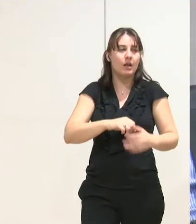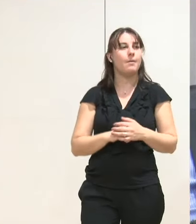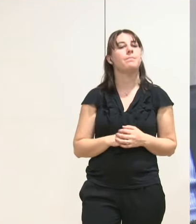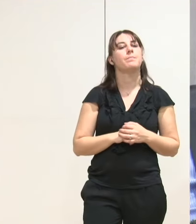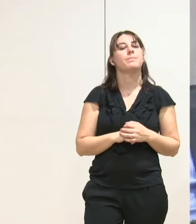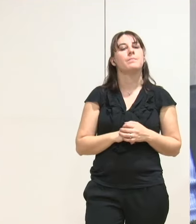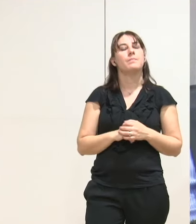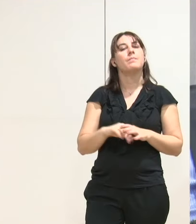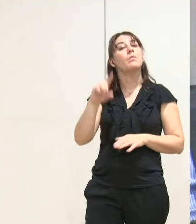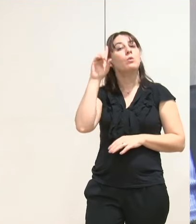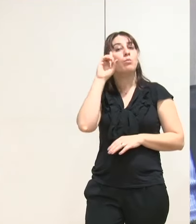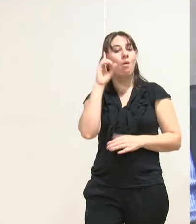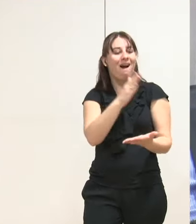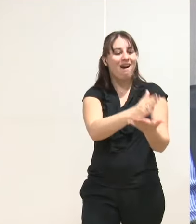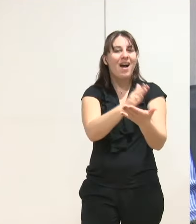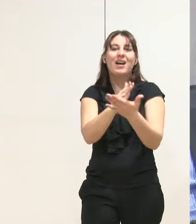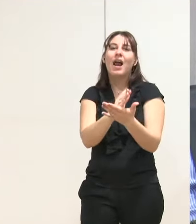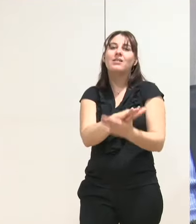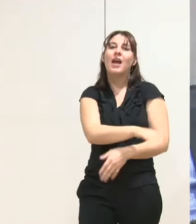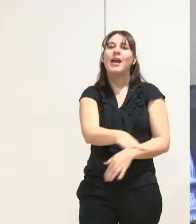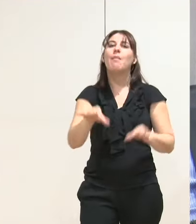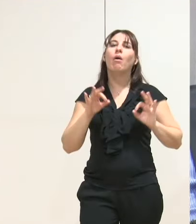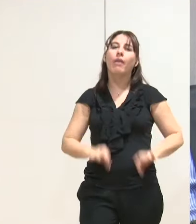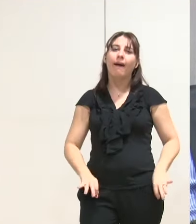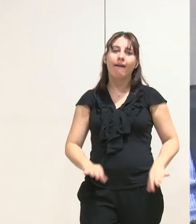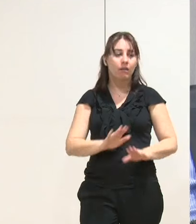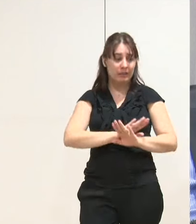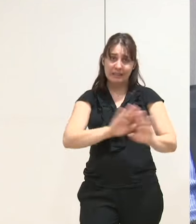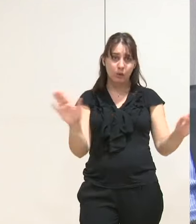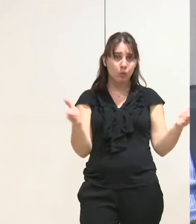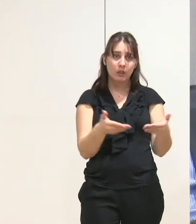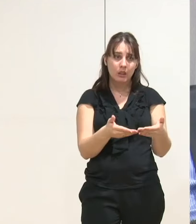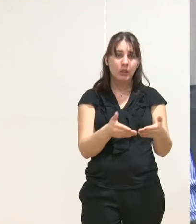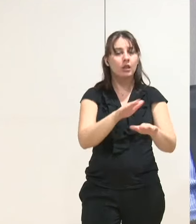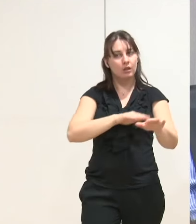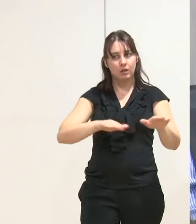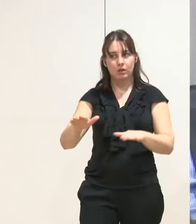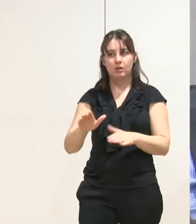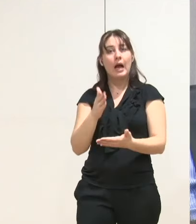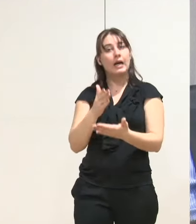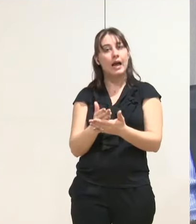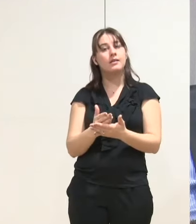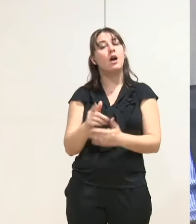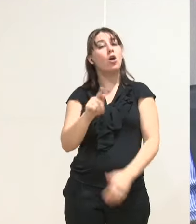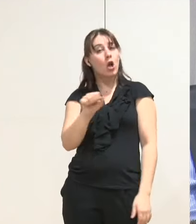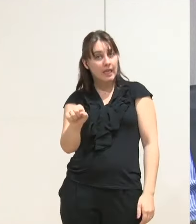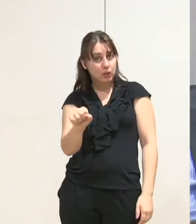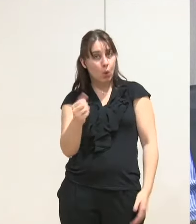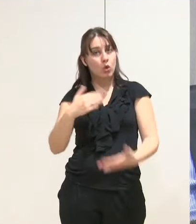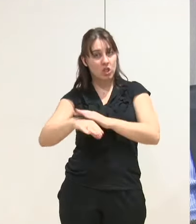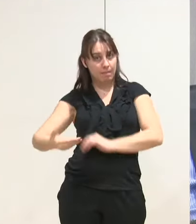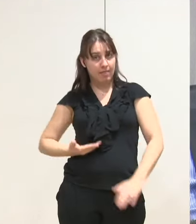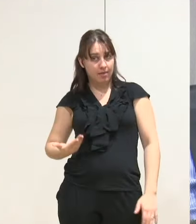uniquement des classes en élémentaire il y a il y aura une classe de grande section on sait pas où les